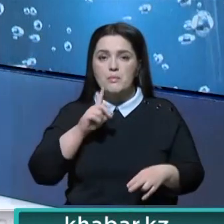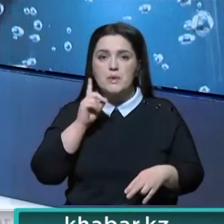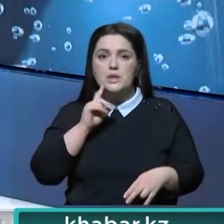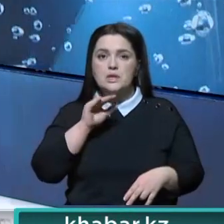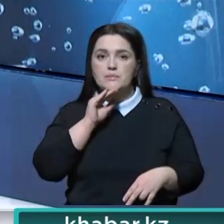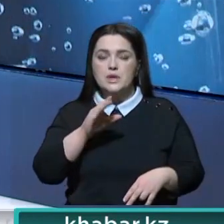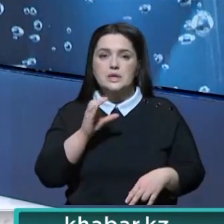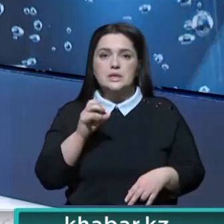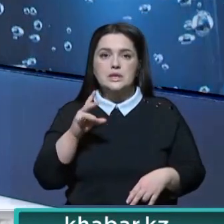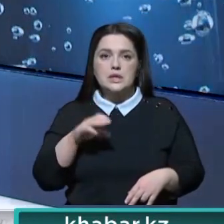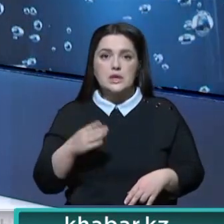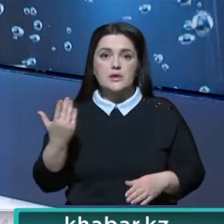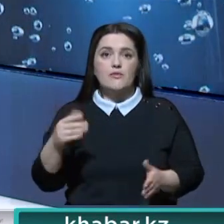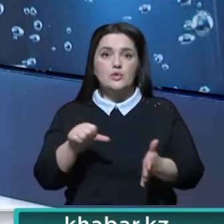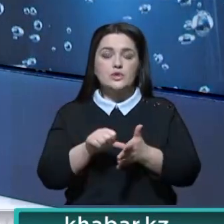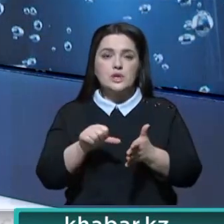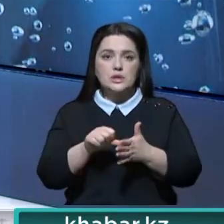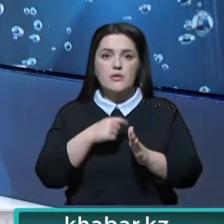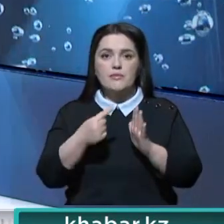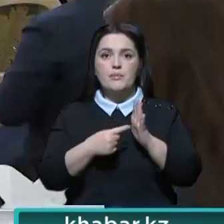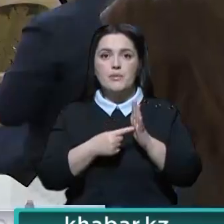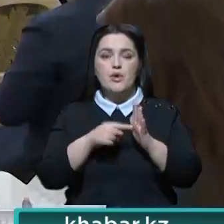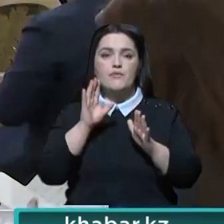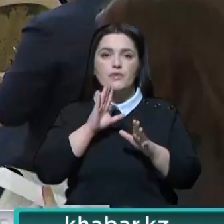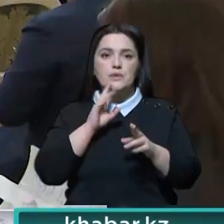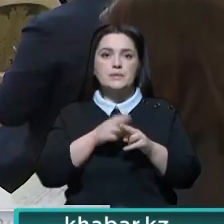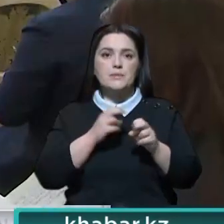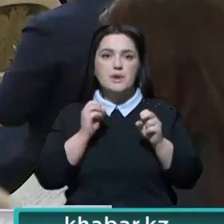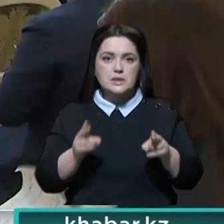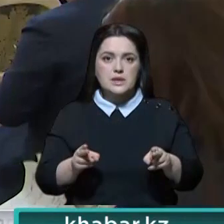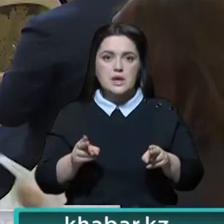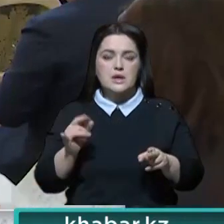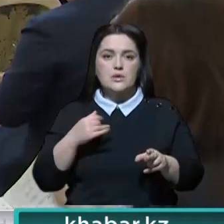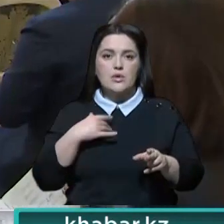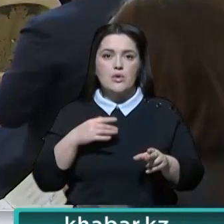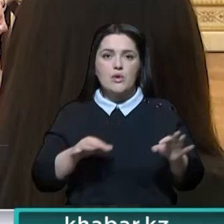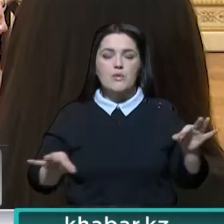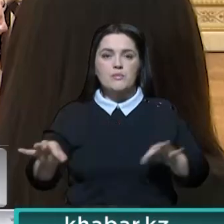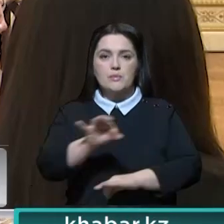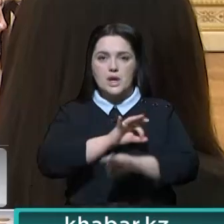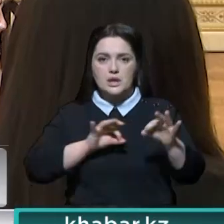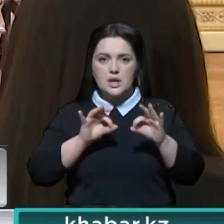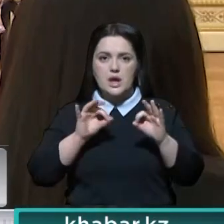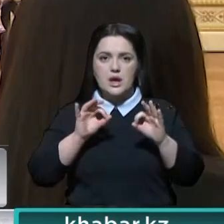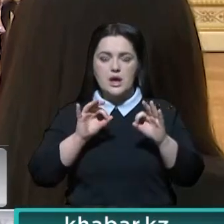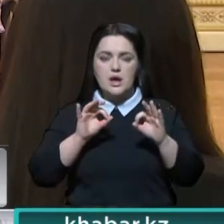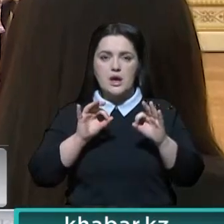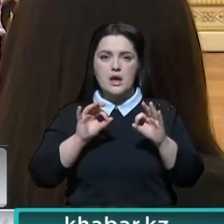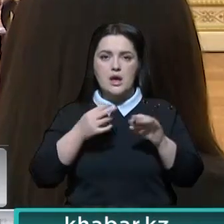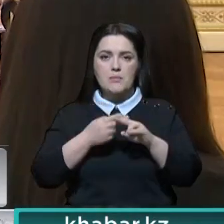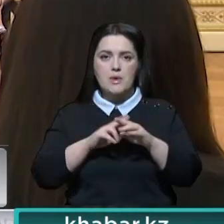Клуба молодых экспертов при Сенате. Его участники обсудили вопросы водной безопасности, в частности, внедрение проектов